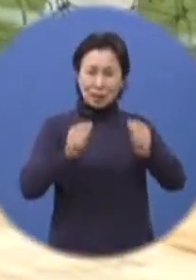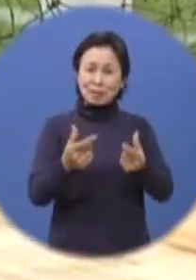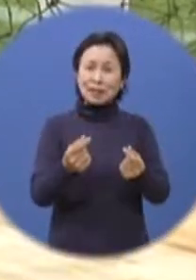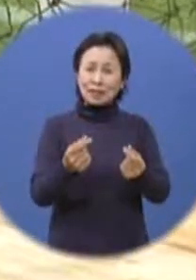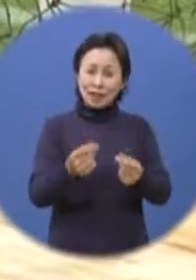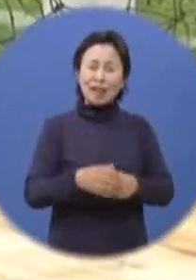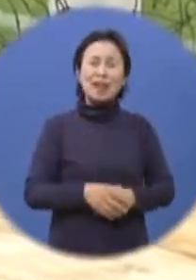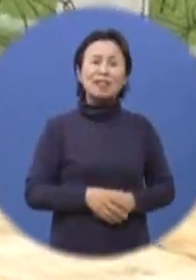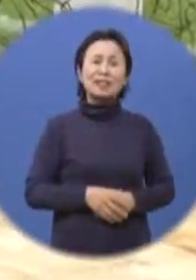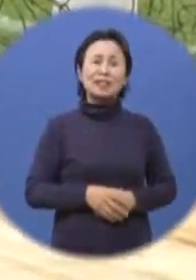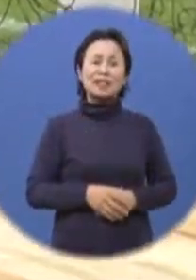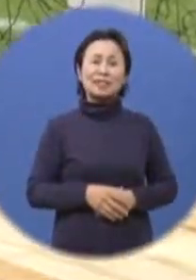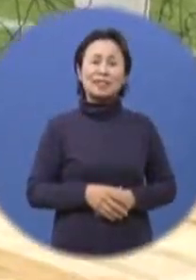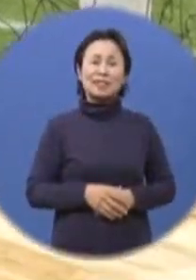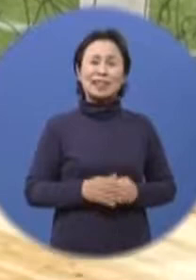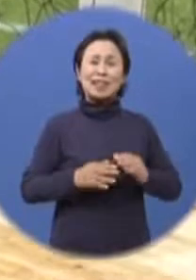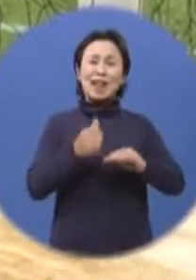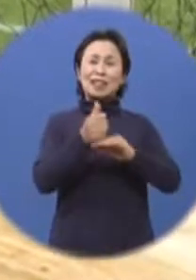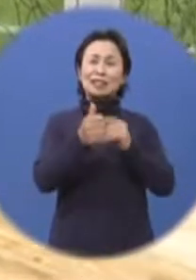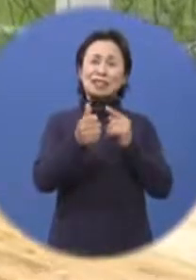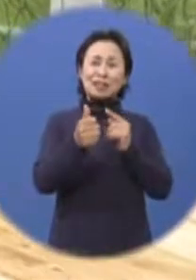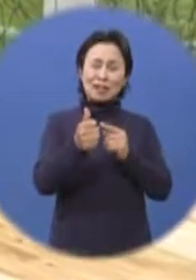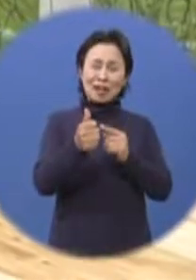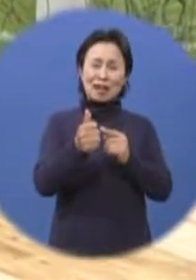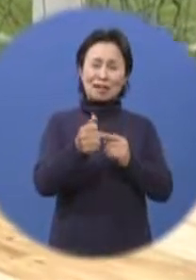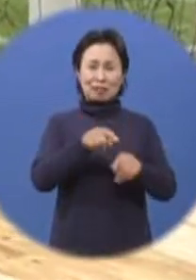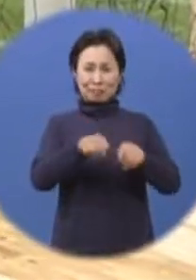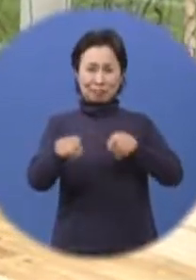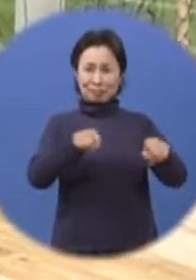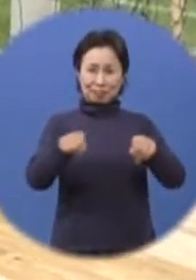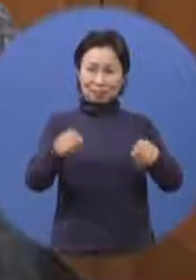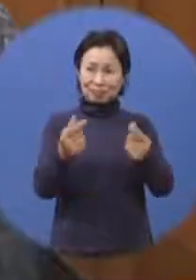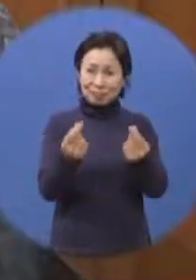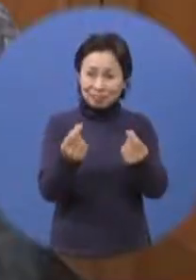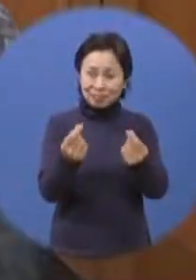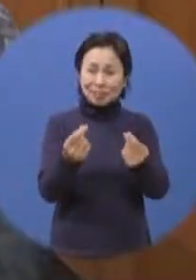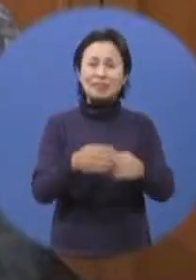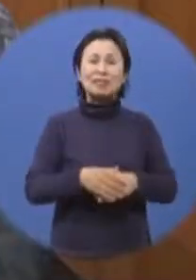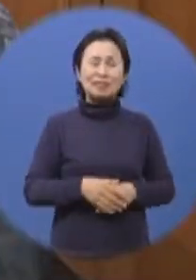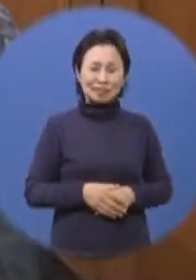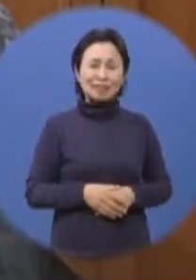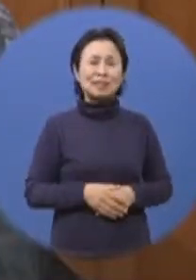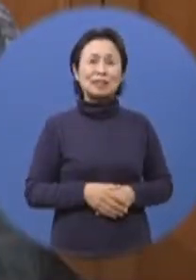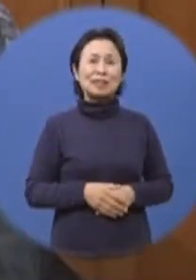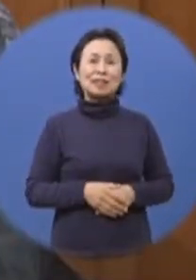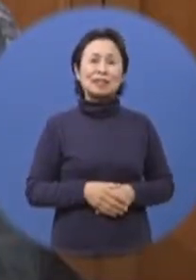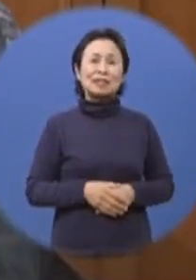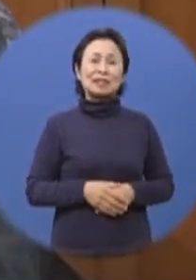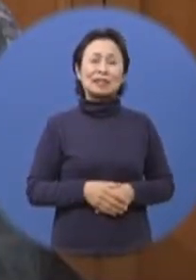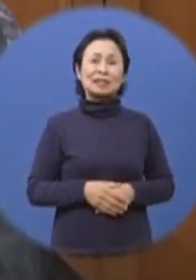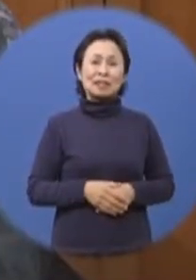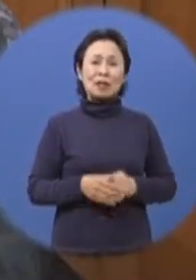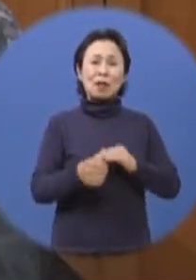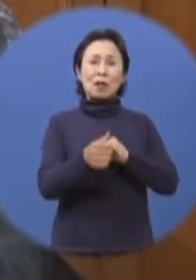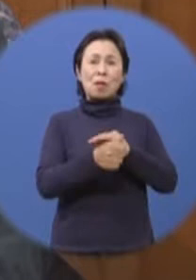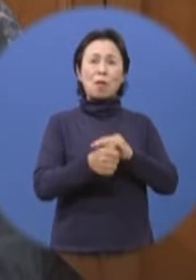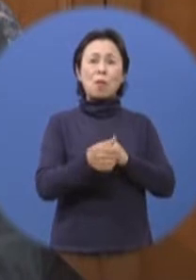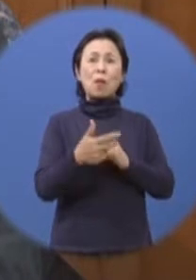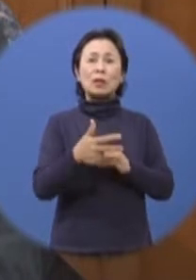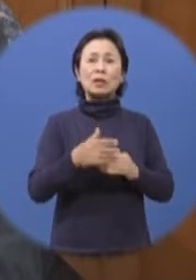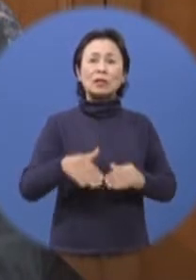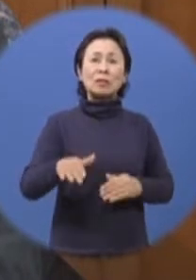かなり高階調が a 回答として尽力なさっているようあのー方々ね特に